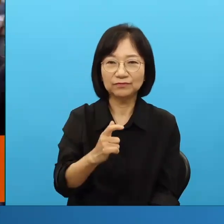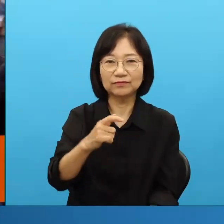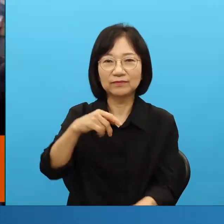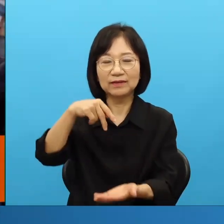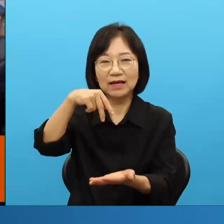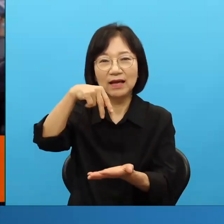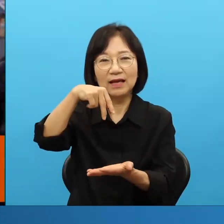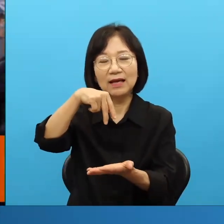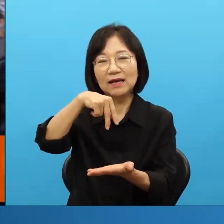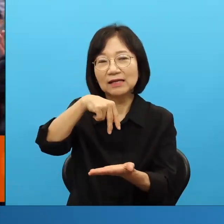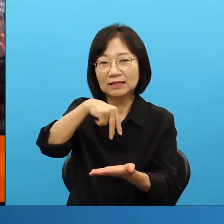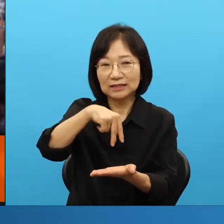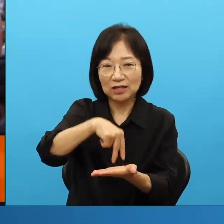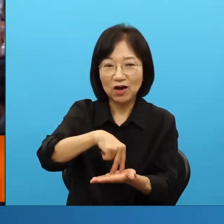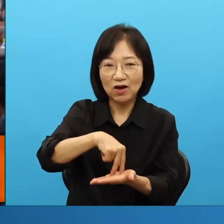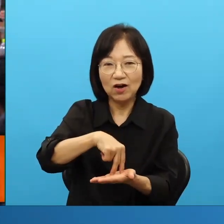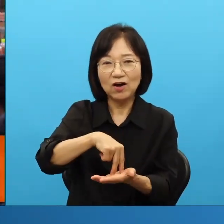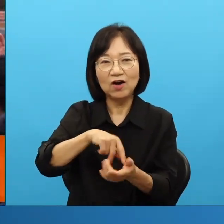굳게